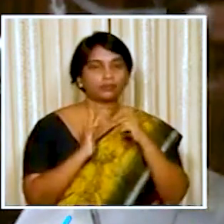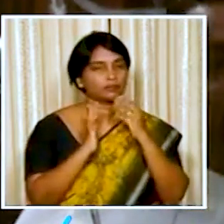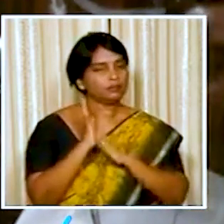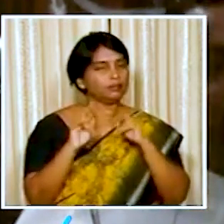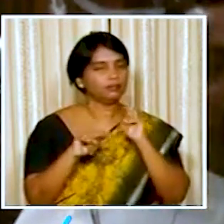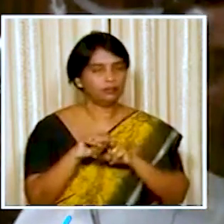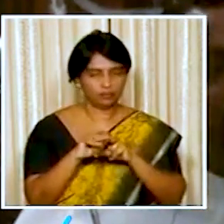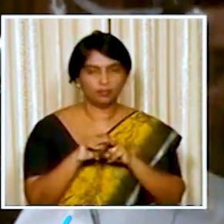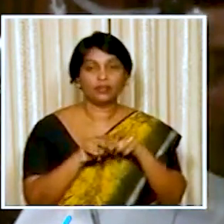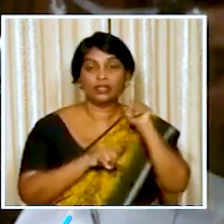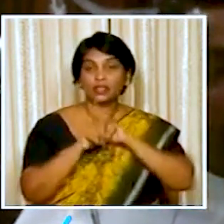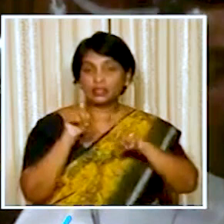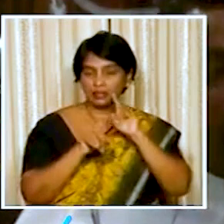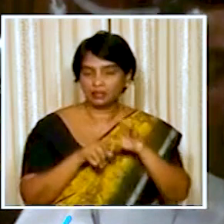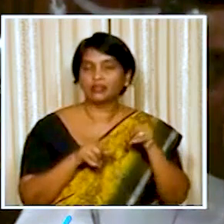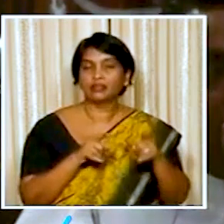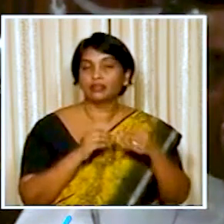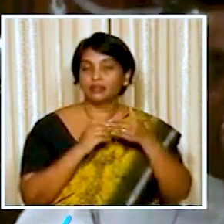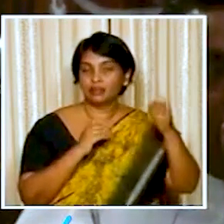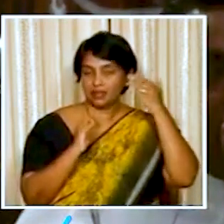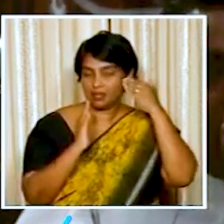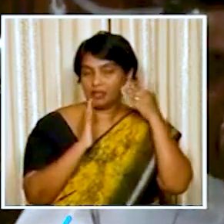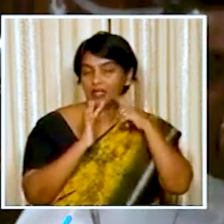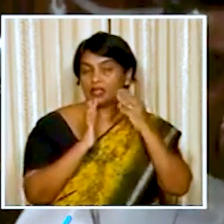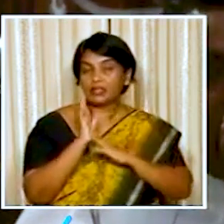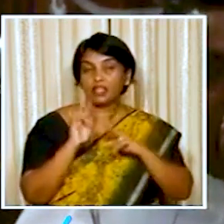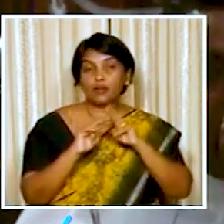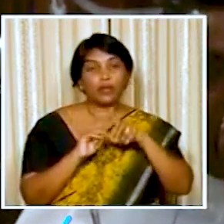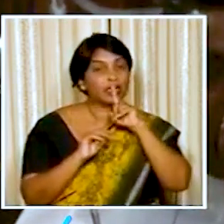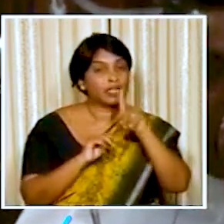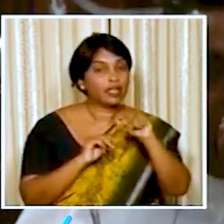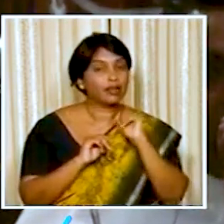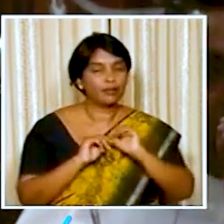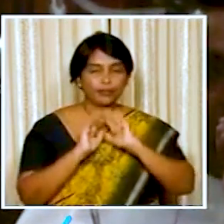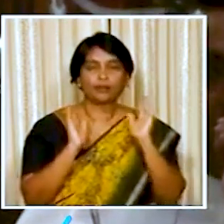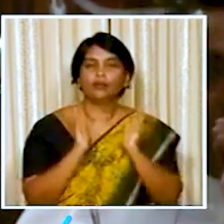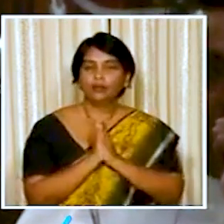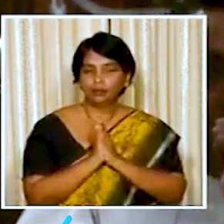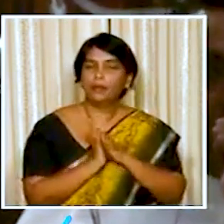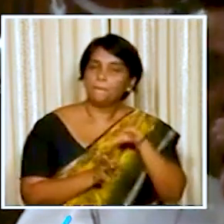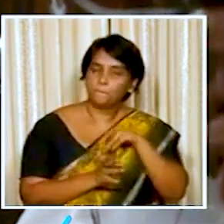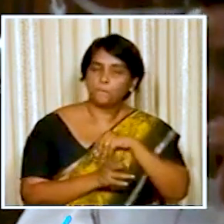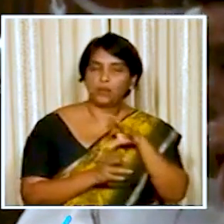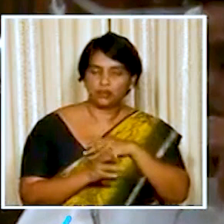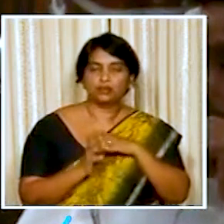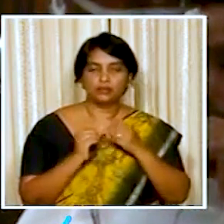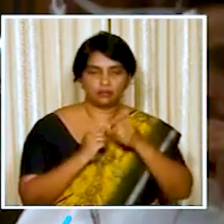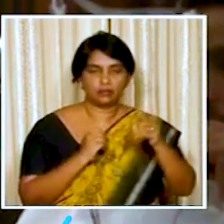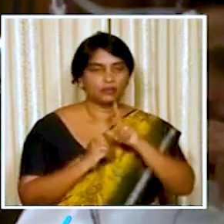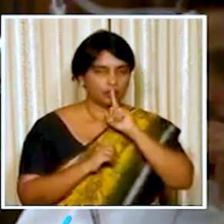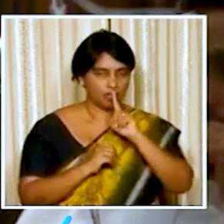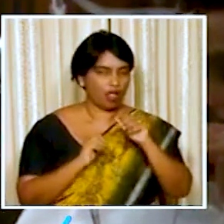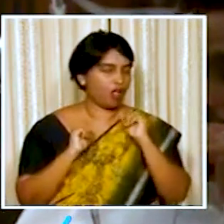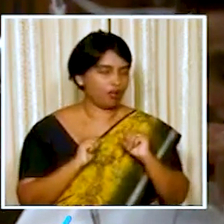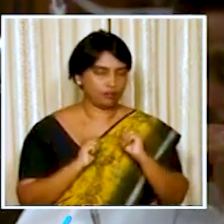සාකච්ඡාව? සාකච්ඡාව කියලා කියන්නේ ගිහිල්ලා IMF එක කියන්නේ මොනවද කියන හැම දෙයකම එකගෙ වෙලාව. ඒකද මම ඉස්සරහට කතා කරන්න